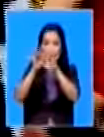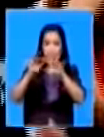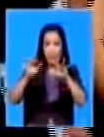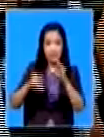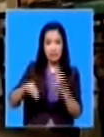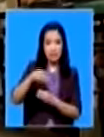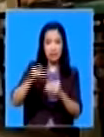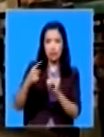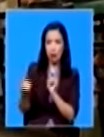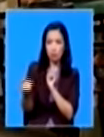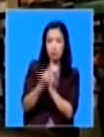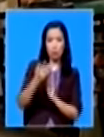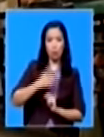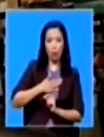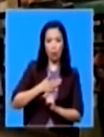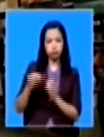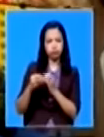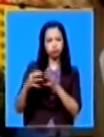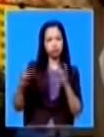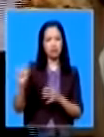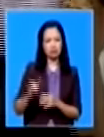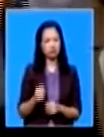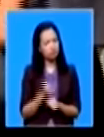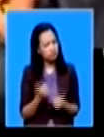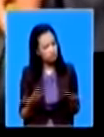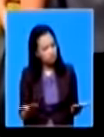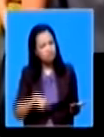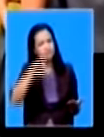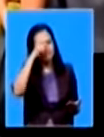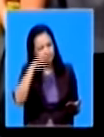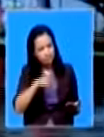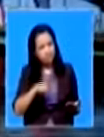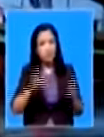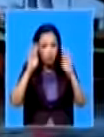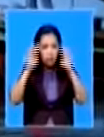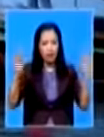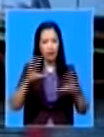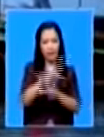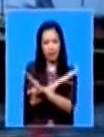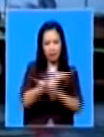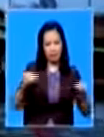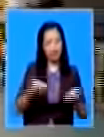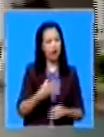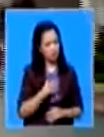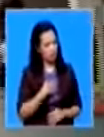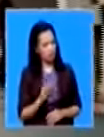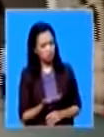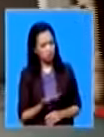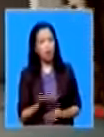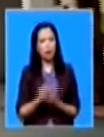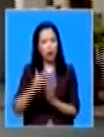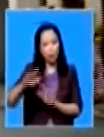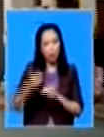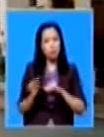หรือประเทศอื่นที่มาพบผมเนี่ยเขาบอกว่าทำไงไทยจะแลกเปลี่ยนประสบการณ์ให้เขาบ้างเขาอยากจะมีรายได้ที่สู